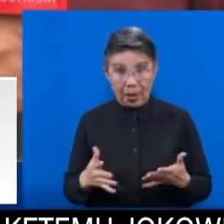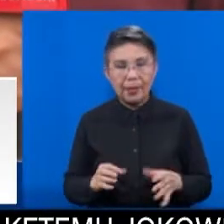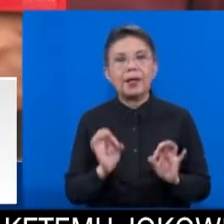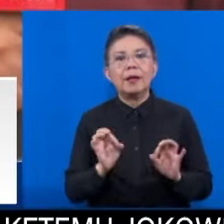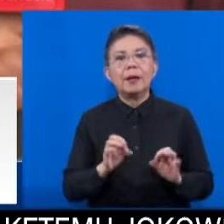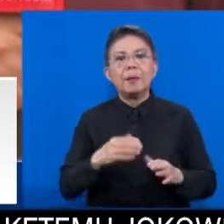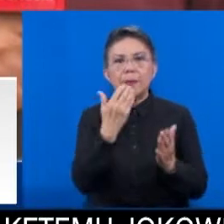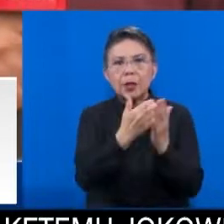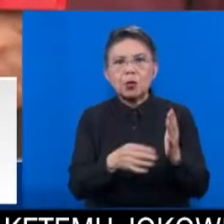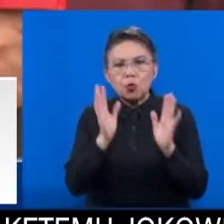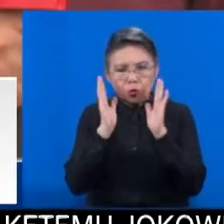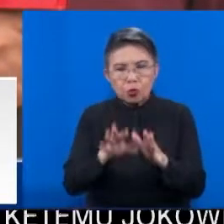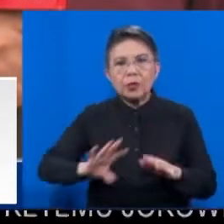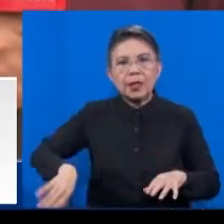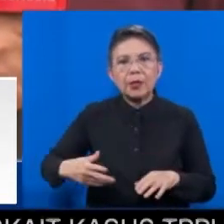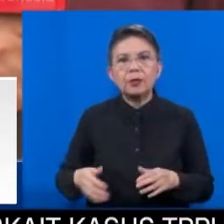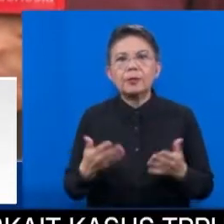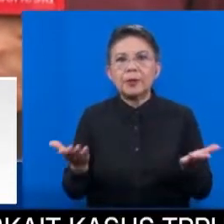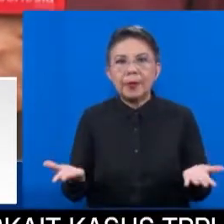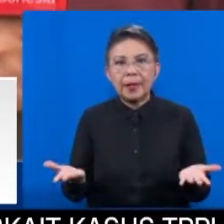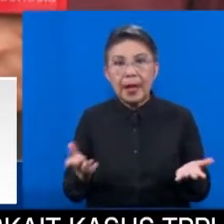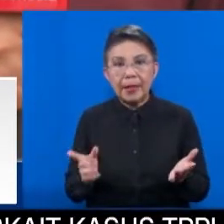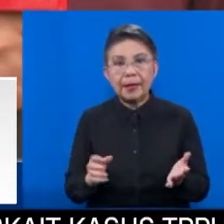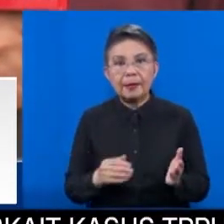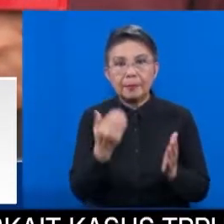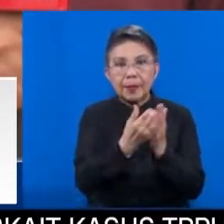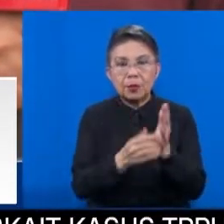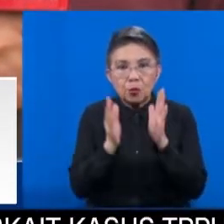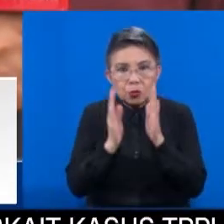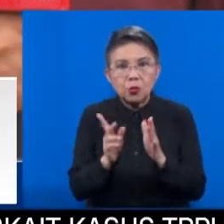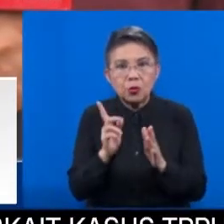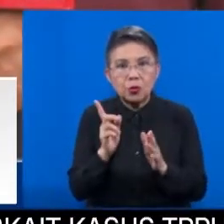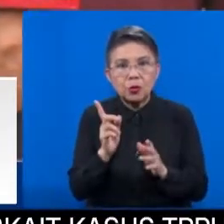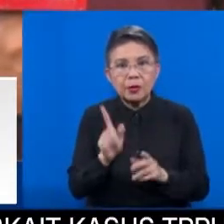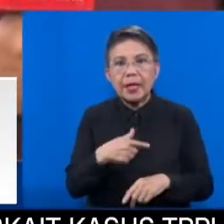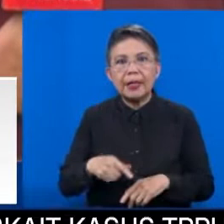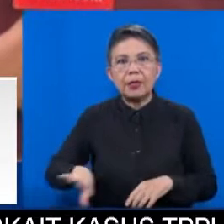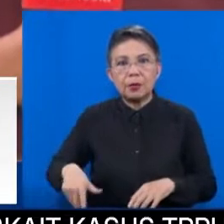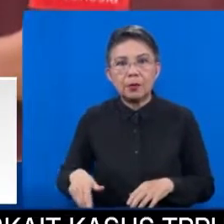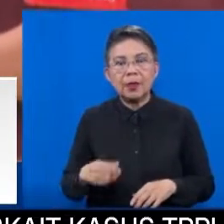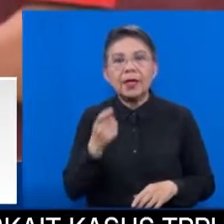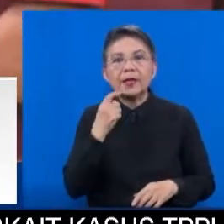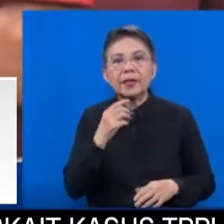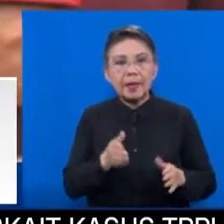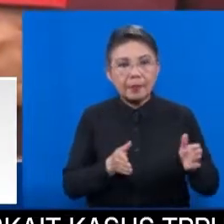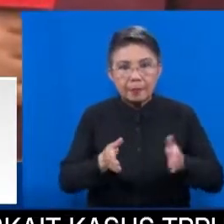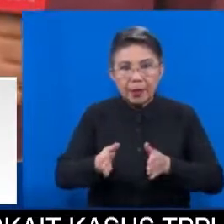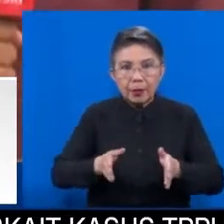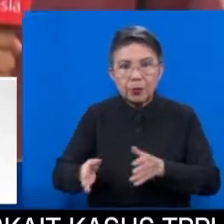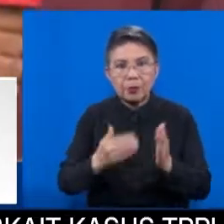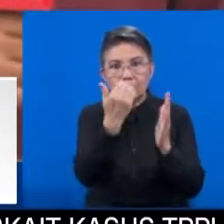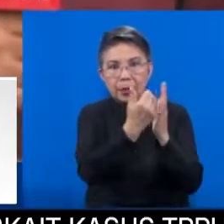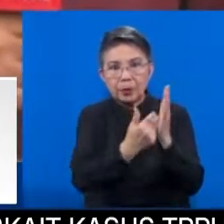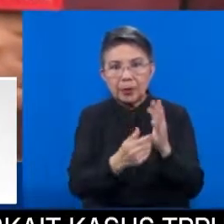keluarga jika warga ingin ziarah ke makam Eril? Zai? terkait dengan peraturan